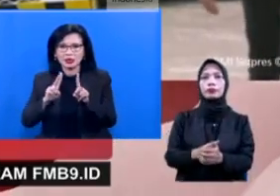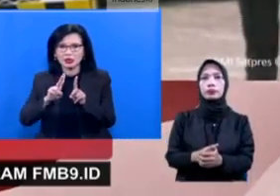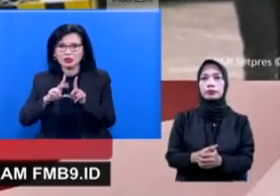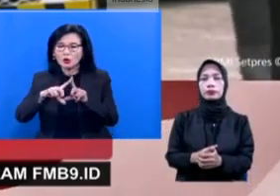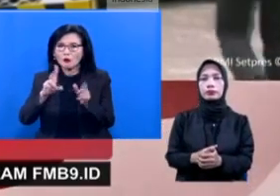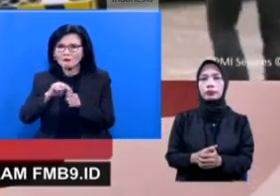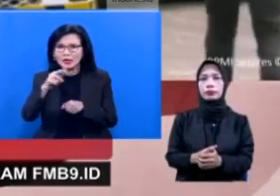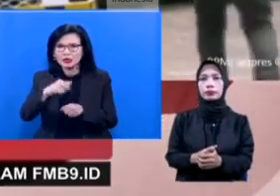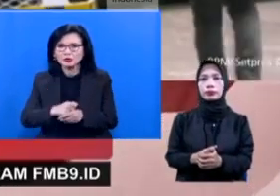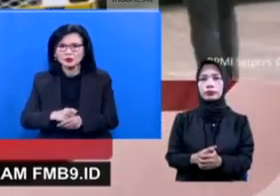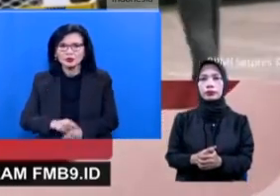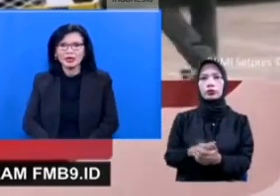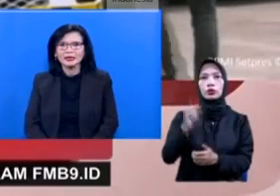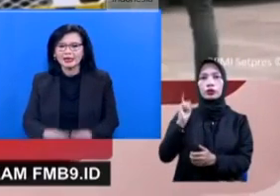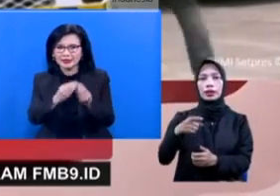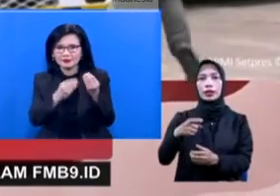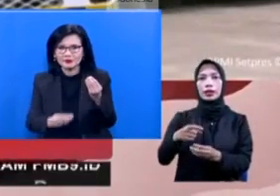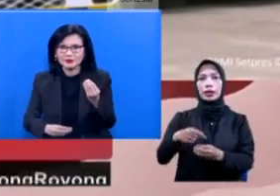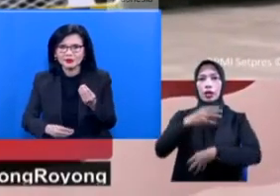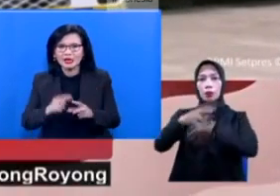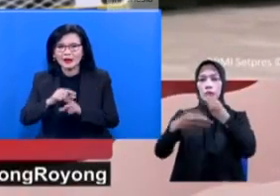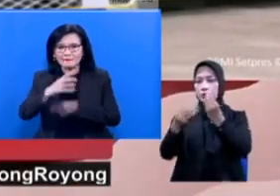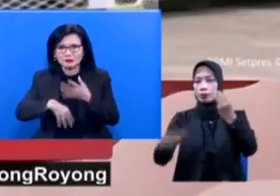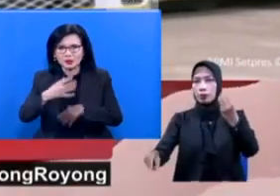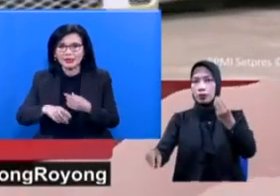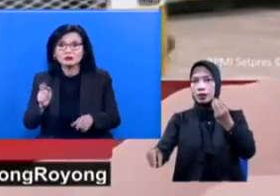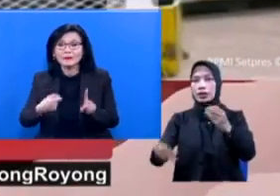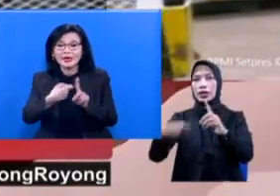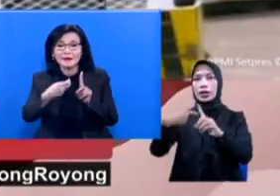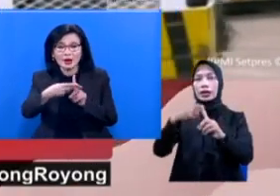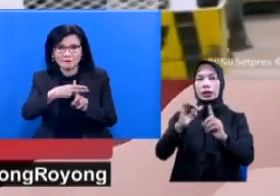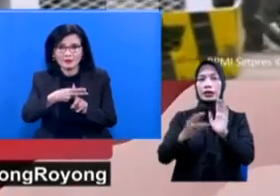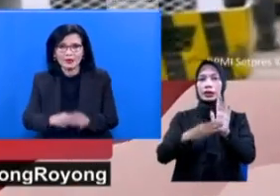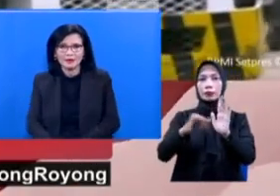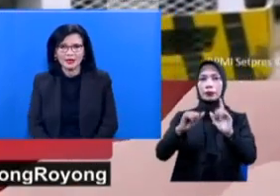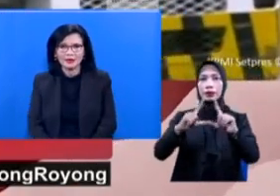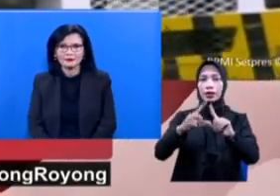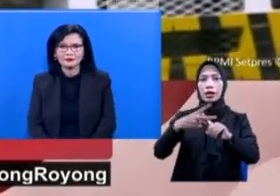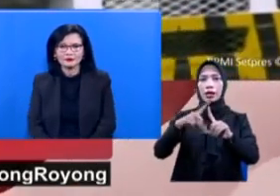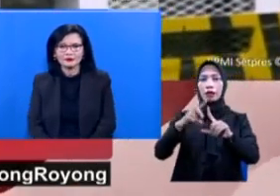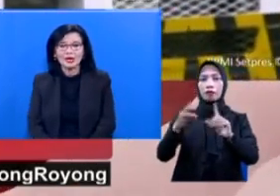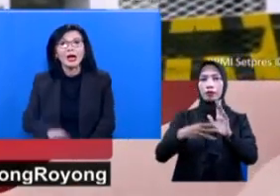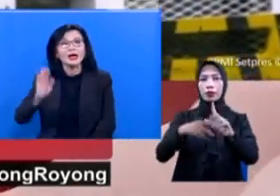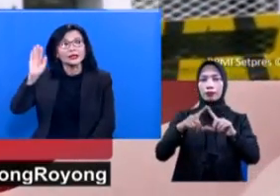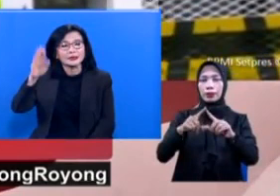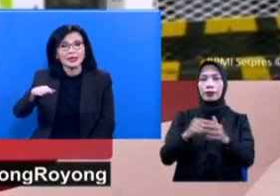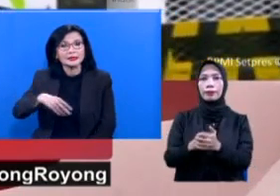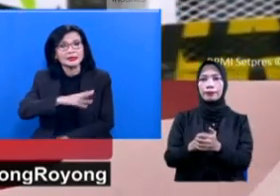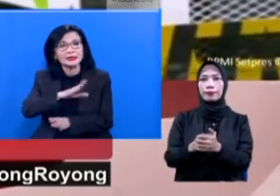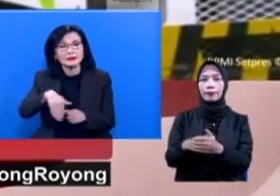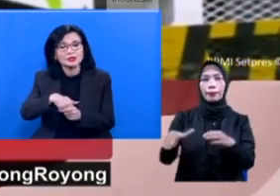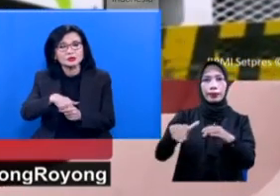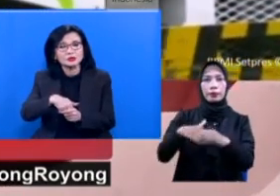dilakukan oleh anak usaha Bio Farma, yaitu oleh Kimia Farma. Jadi pengadaannya oleh Kimia Farma, kemudian nanti termasuk